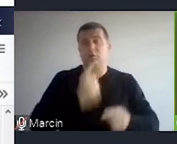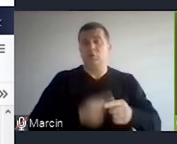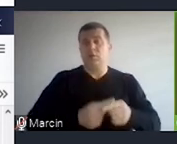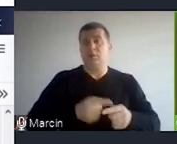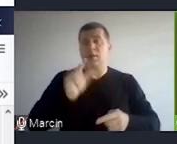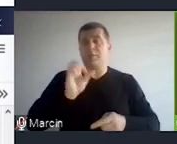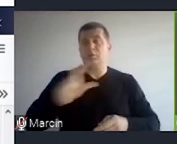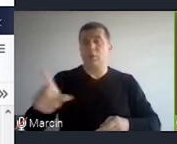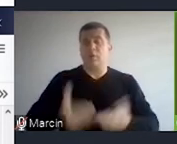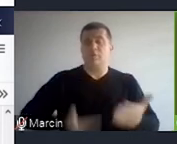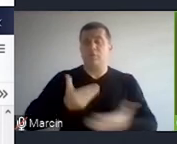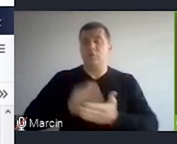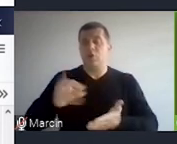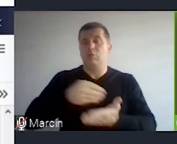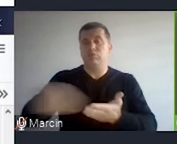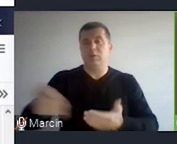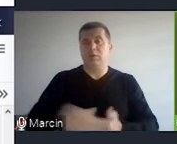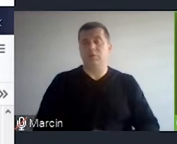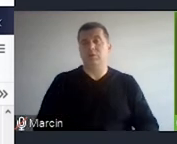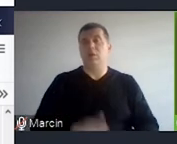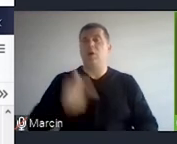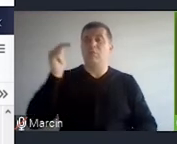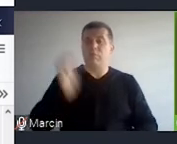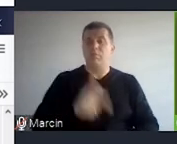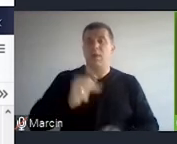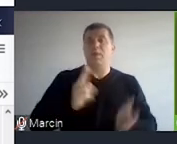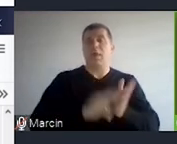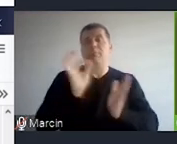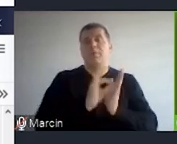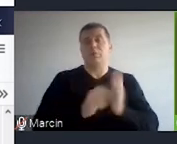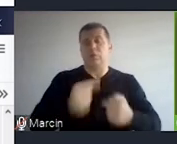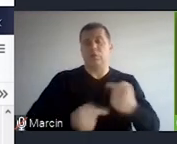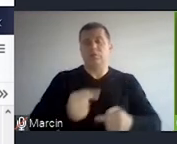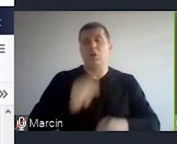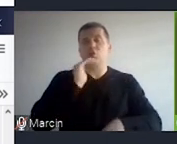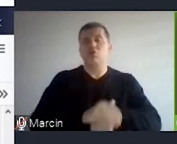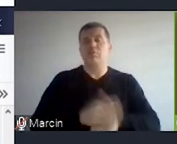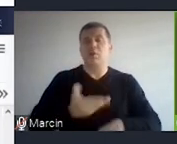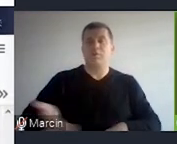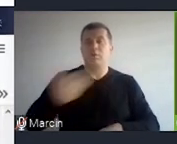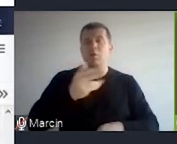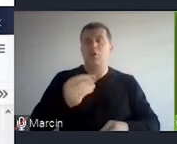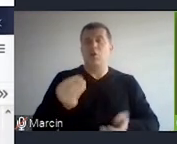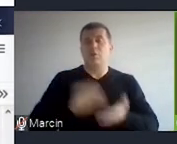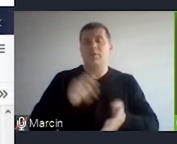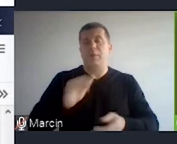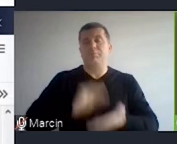ramach wniosku o płatność. No ale powinien być na bieżąco, tak mówią wasze umowy o